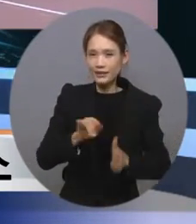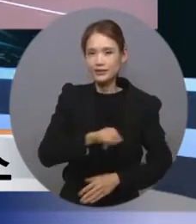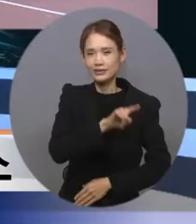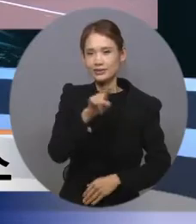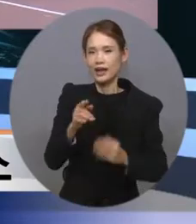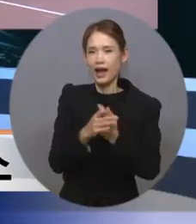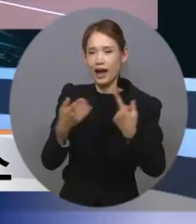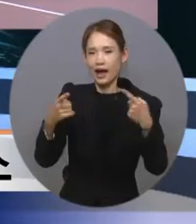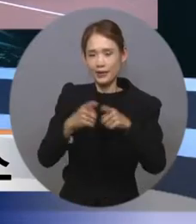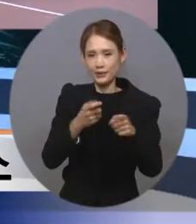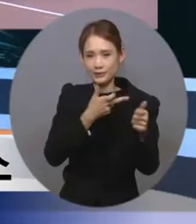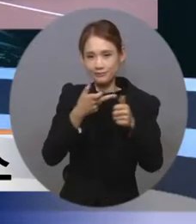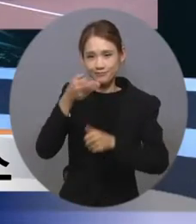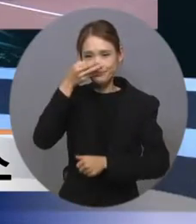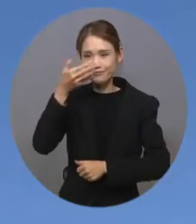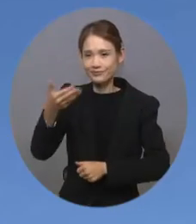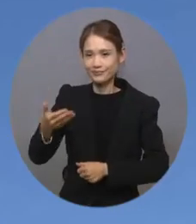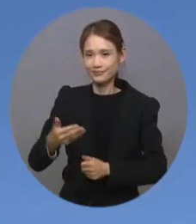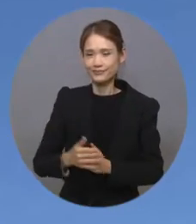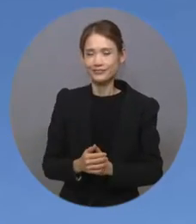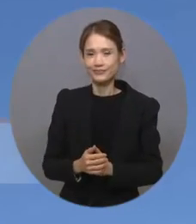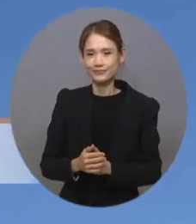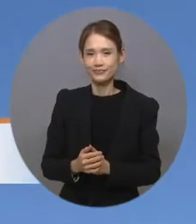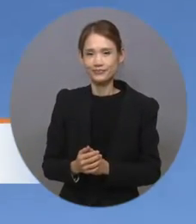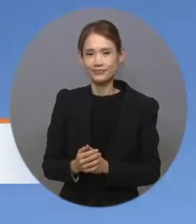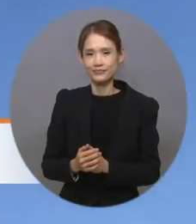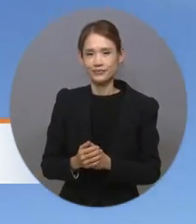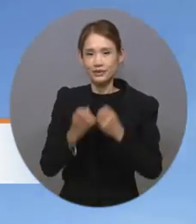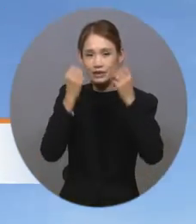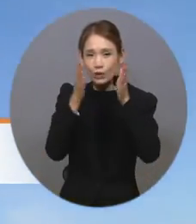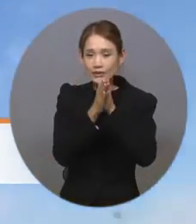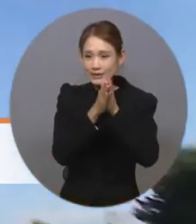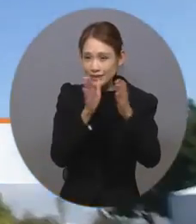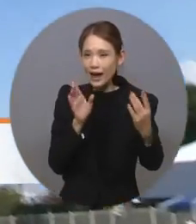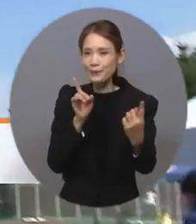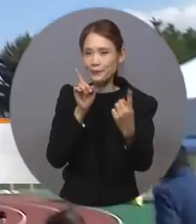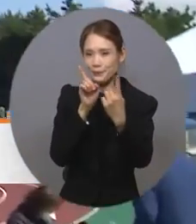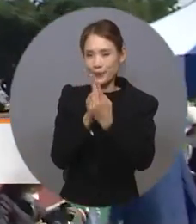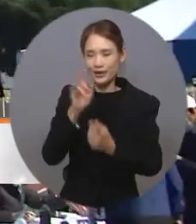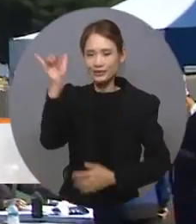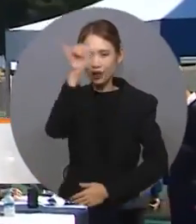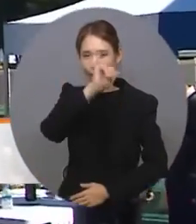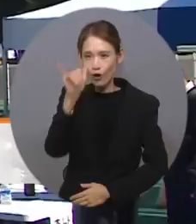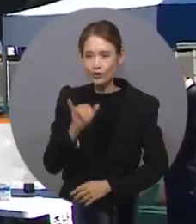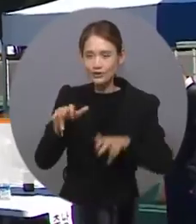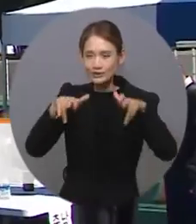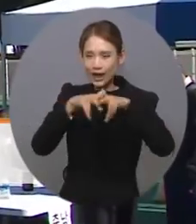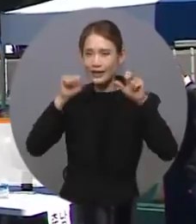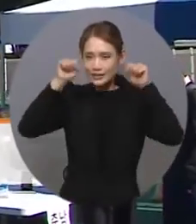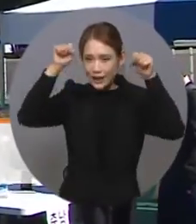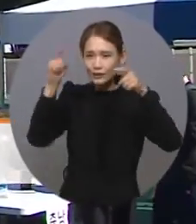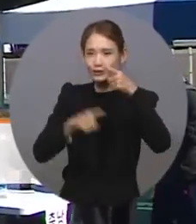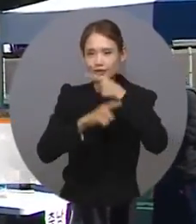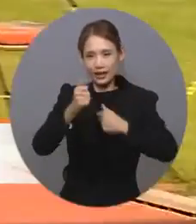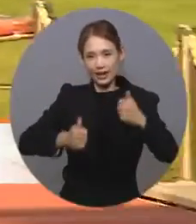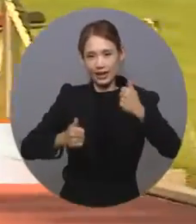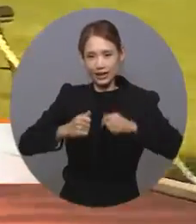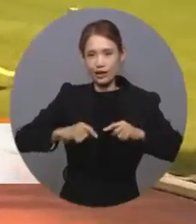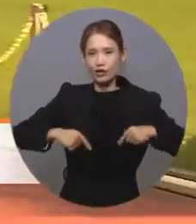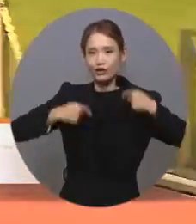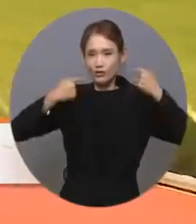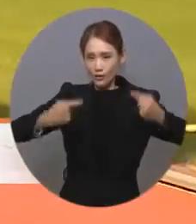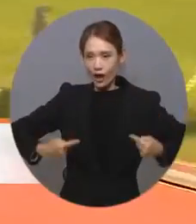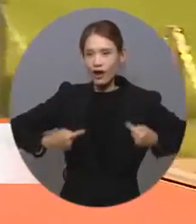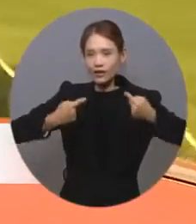박성용 기자가 만나봤습니다. 새로운 시작을 맞이한 전국 장애인 체전. 이번 대회에서 휠체어